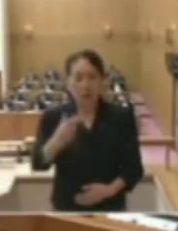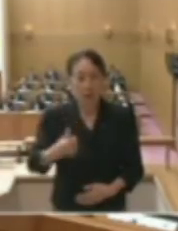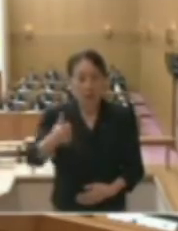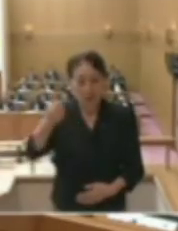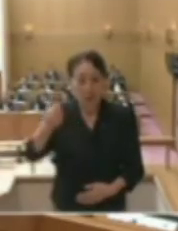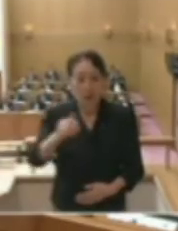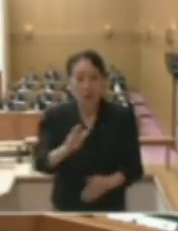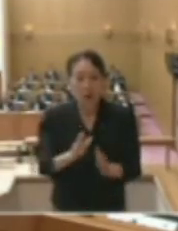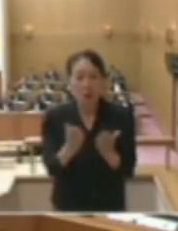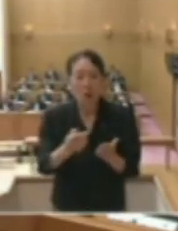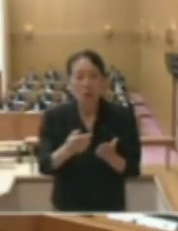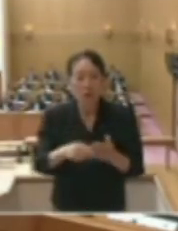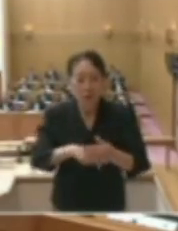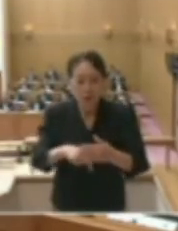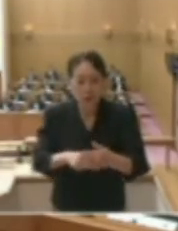質、追求、